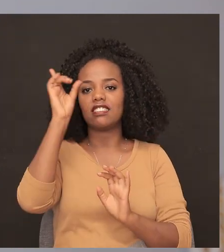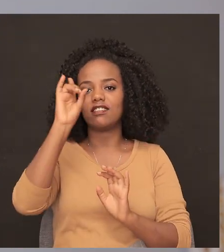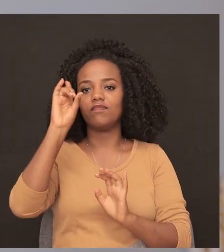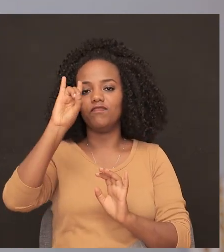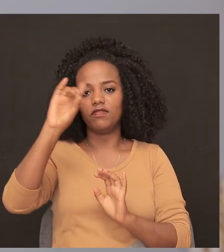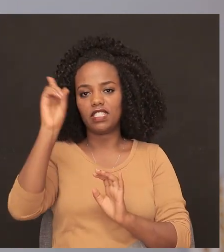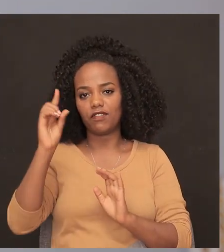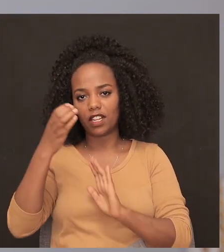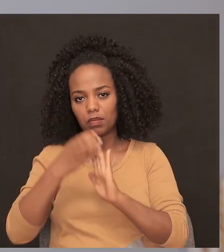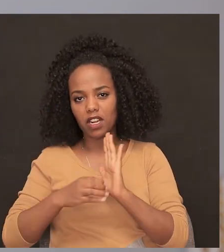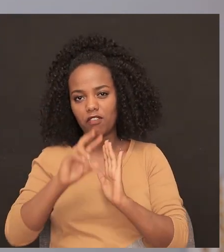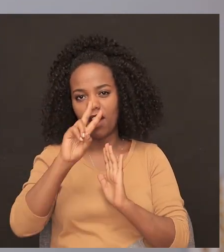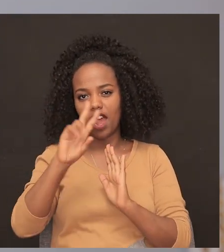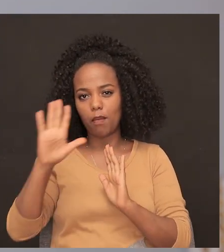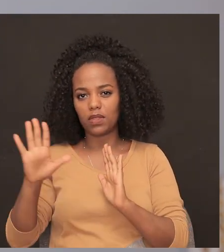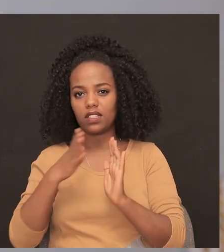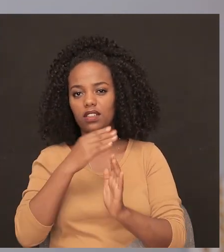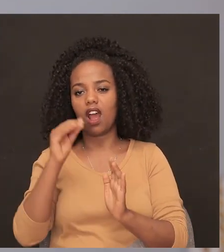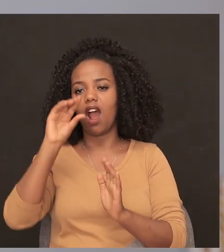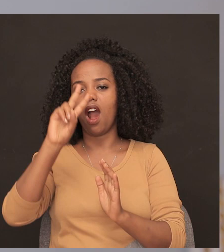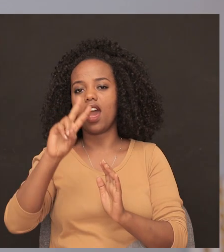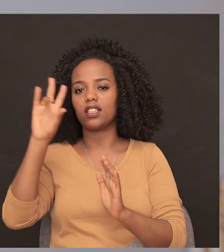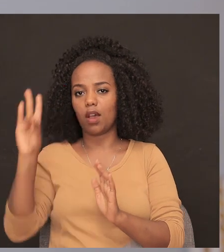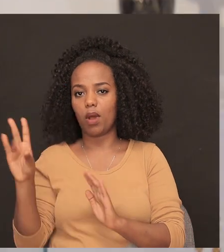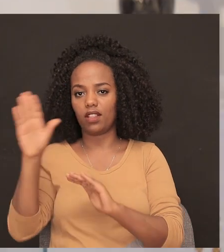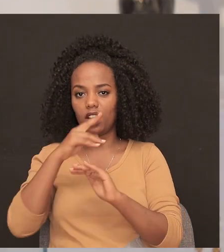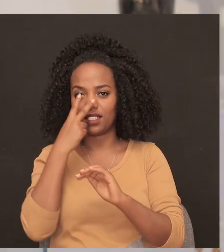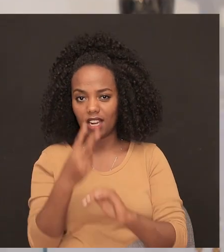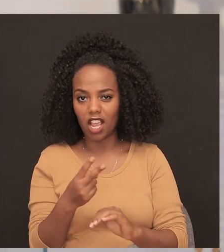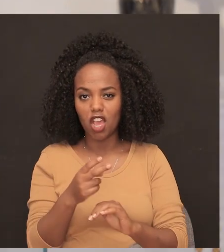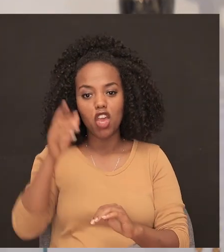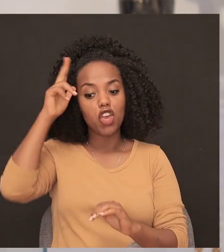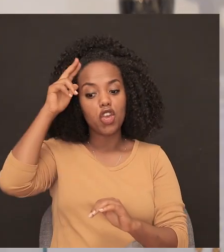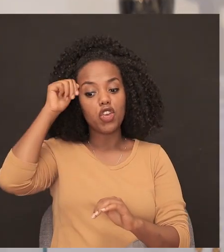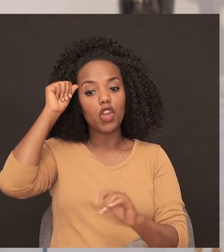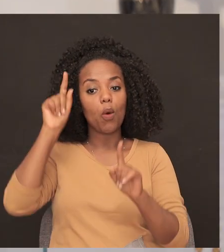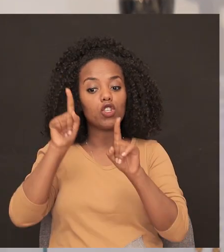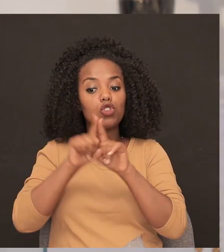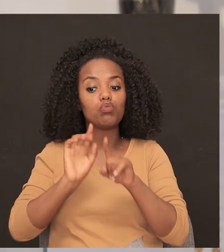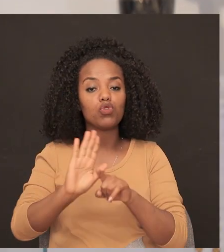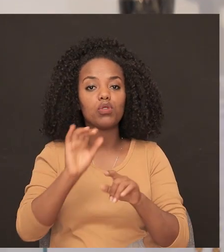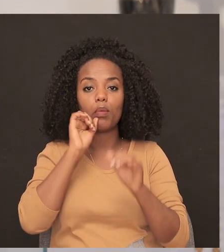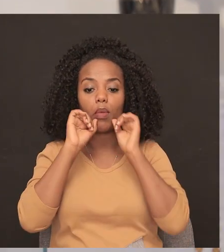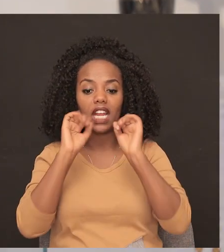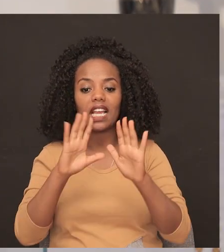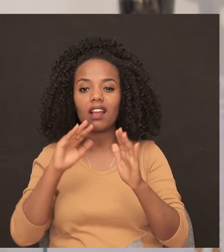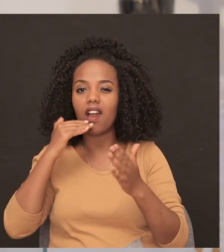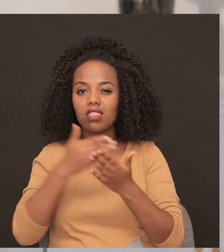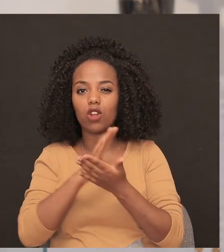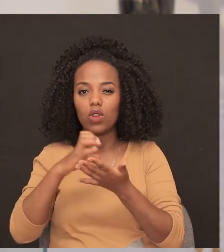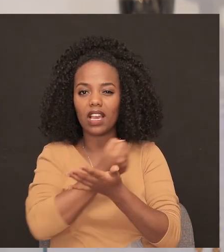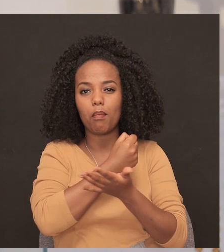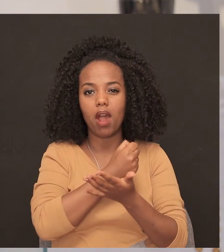ምዕራፍ 25 እና 27ን ስንመለከት የወንድሙን በረከት አታሎ የቀማ